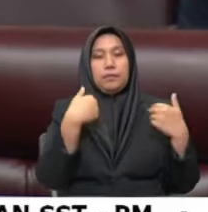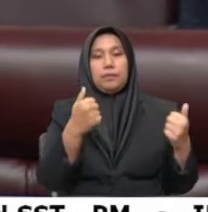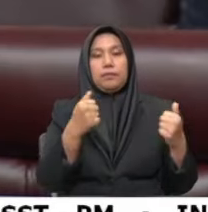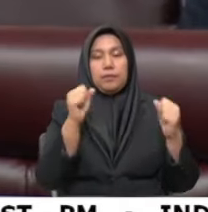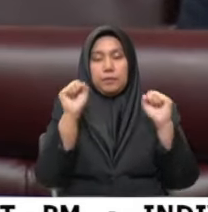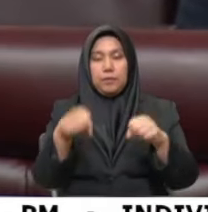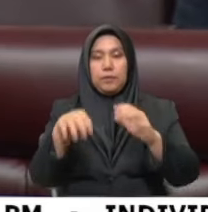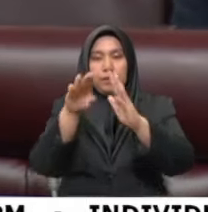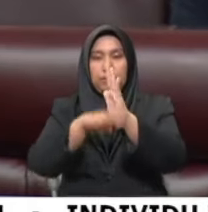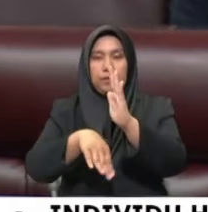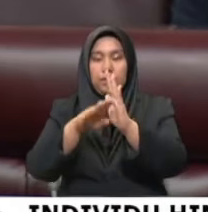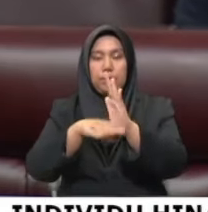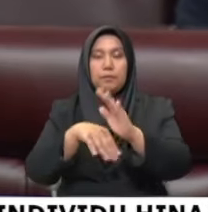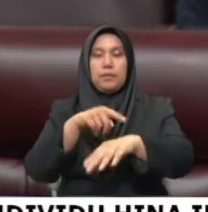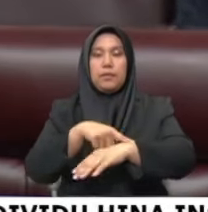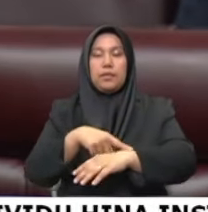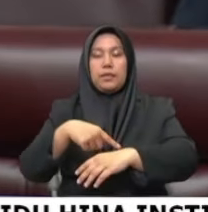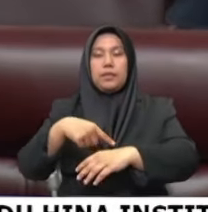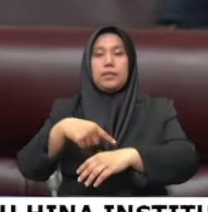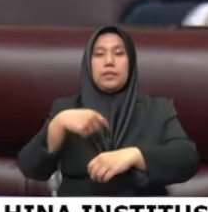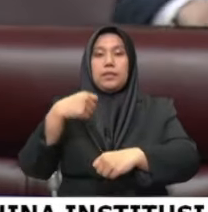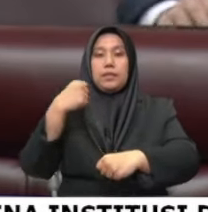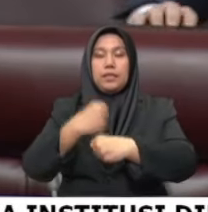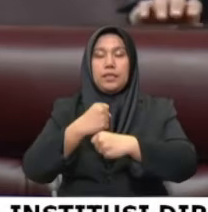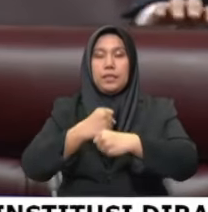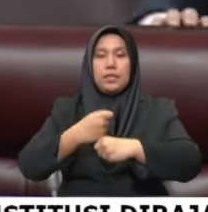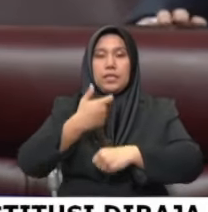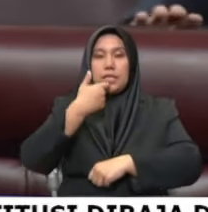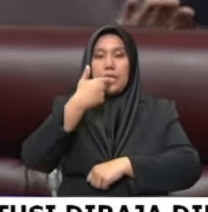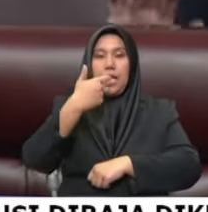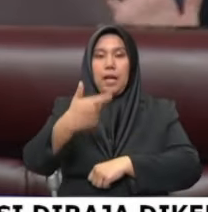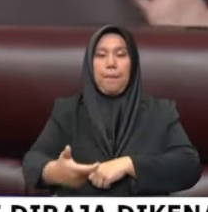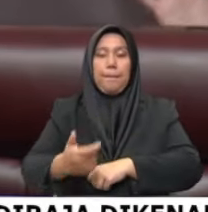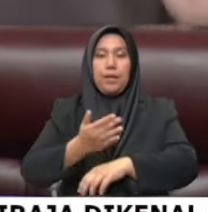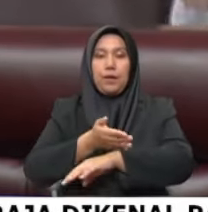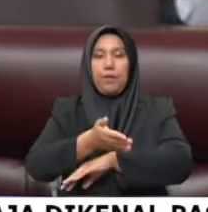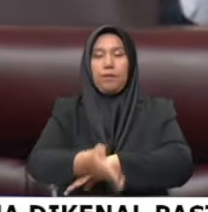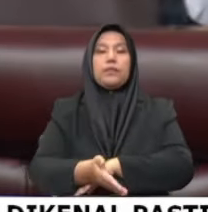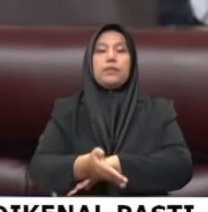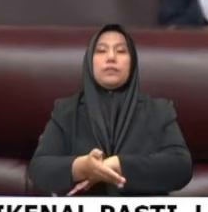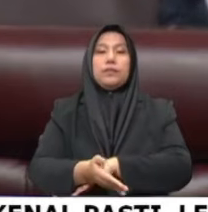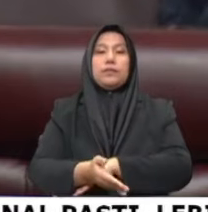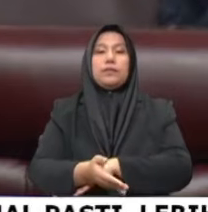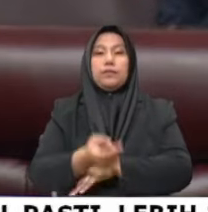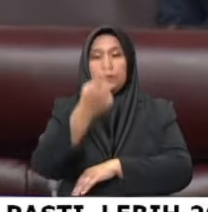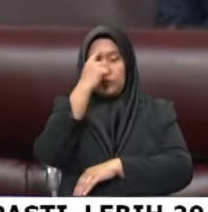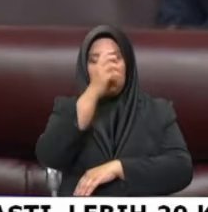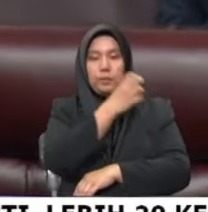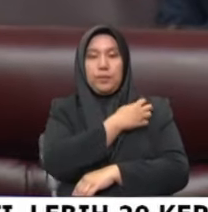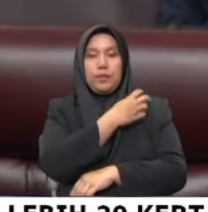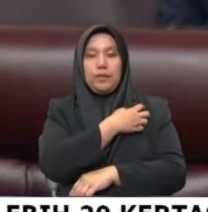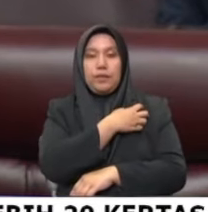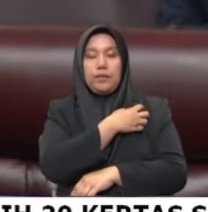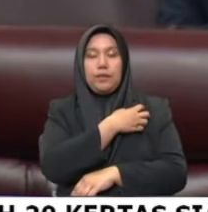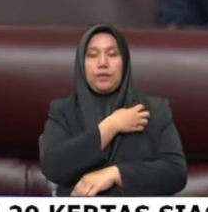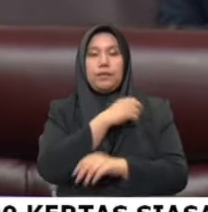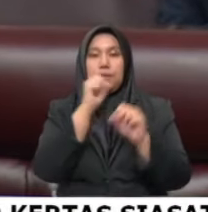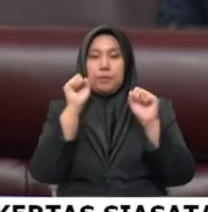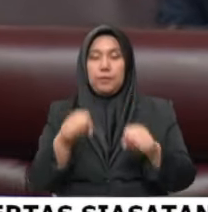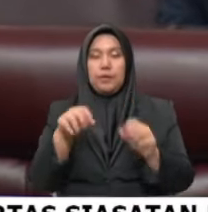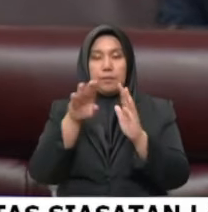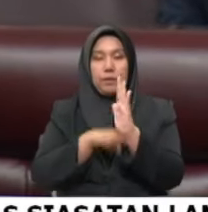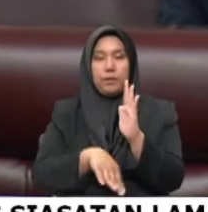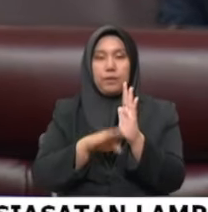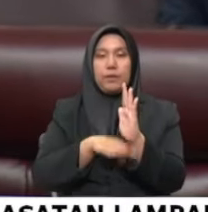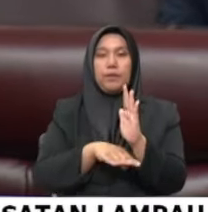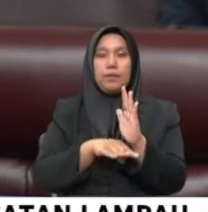dapat mengurangkan isu tempoh bekerja yang terlalu lama bagi satu-satu masa untuk seseorang pegawai dan secara tidak langsung dapat